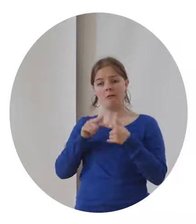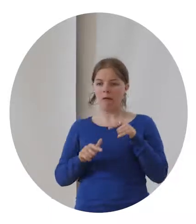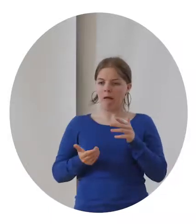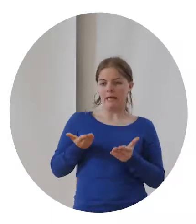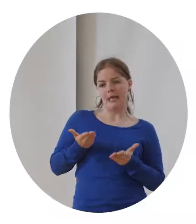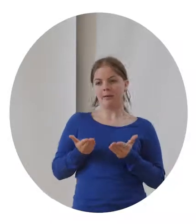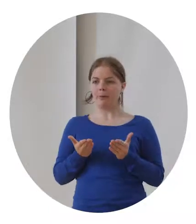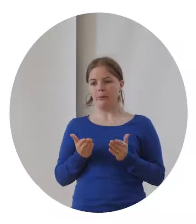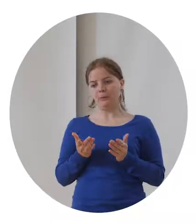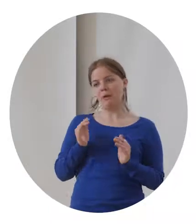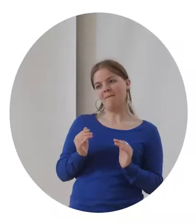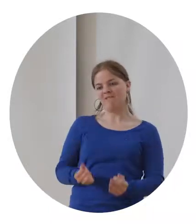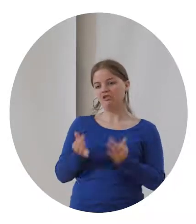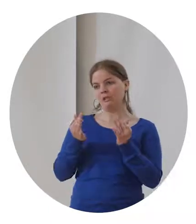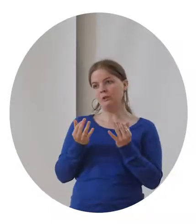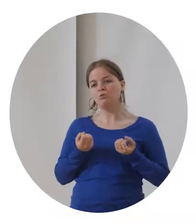de chutes.